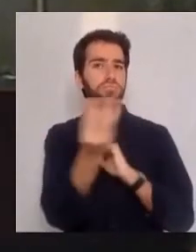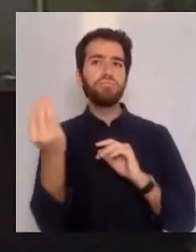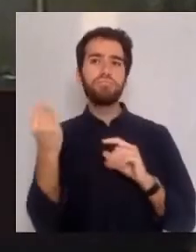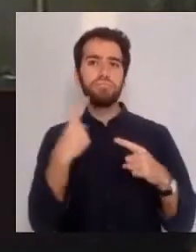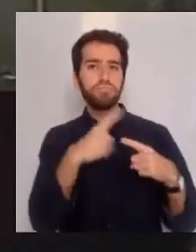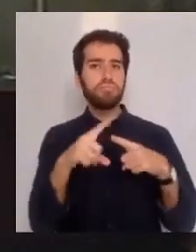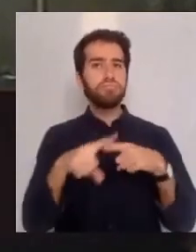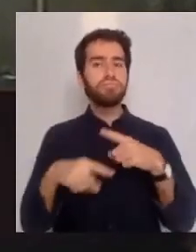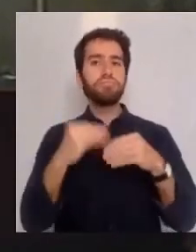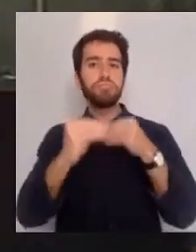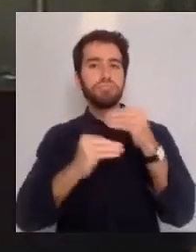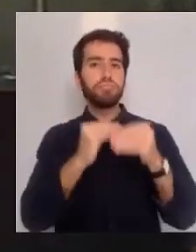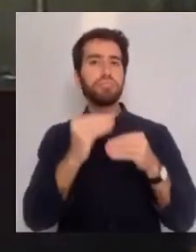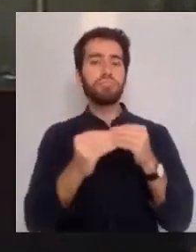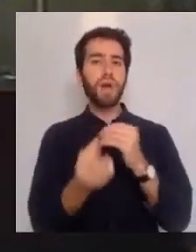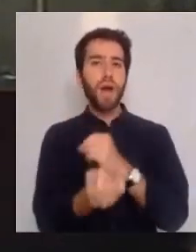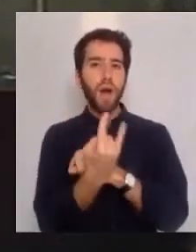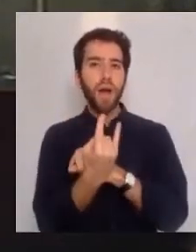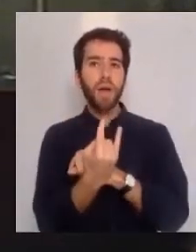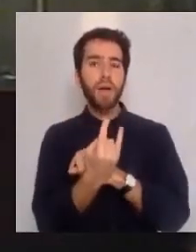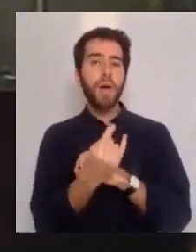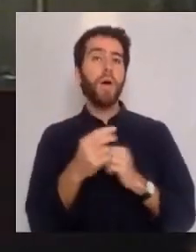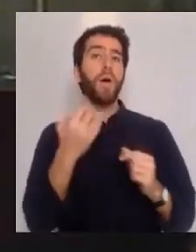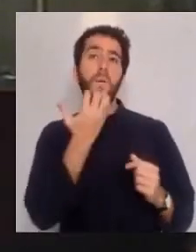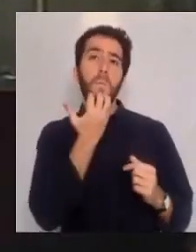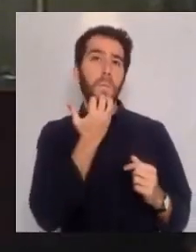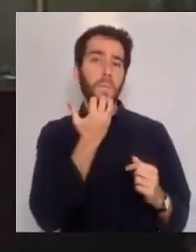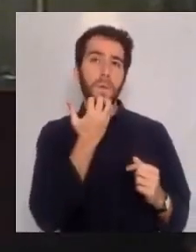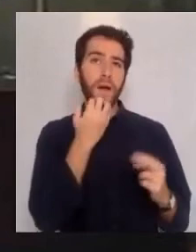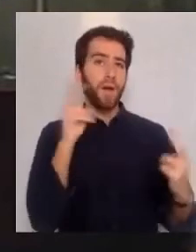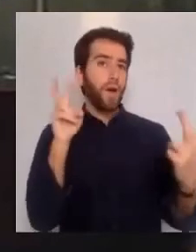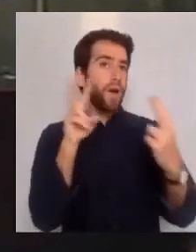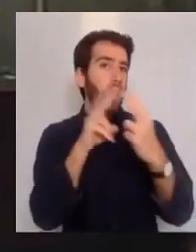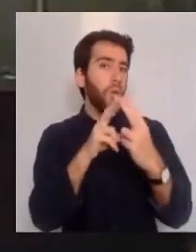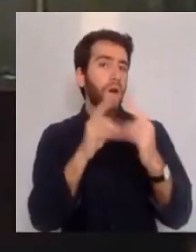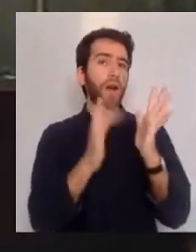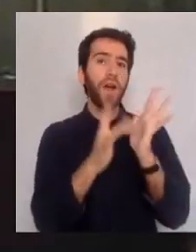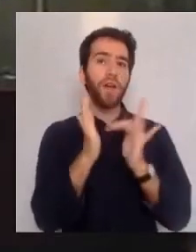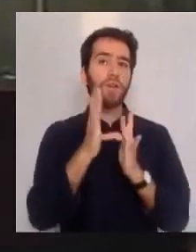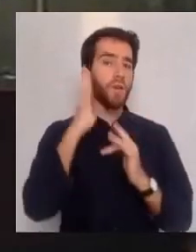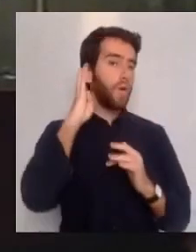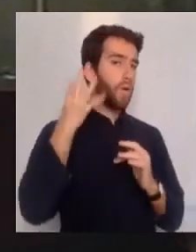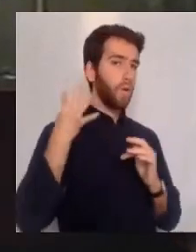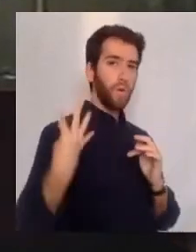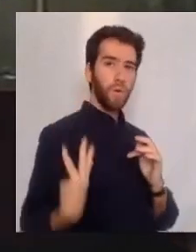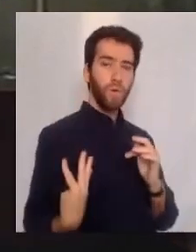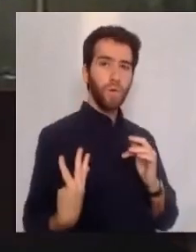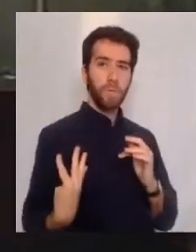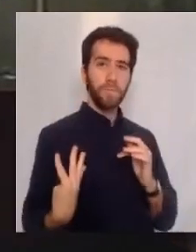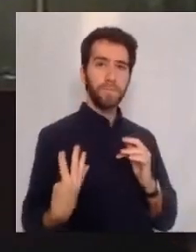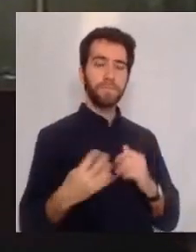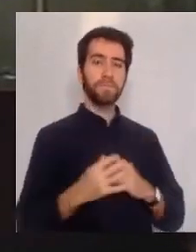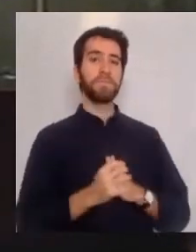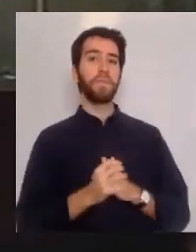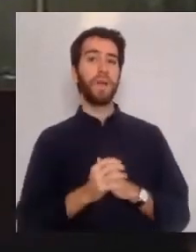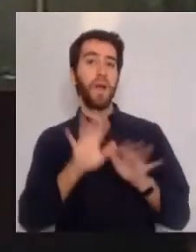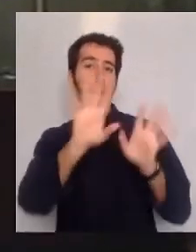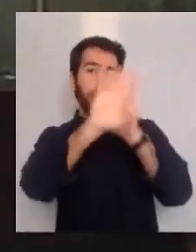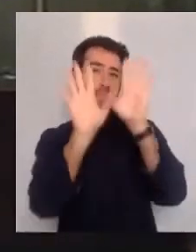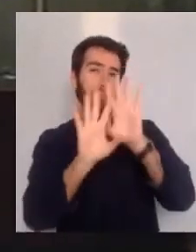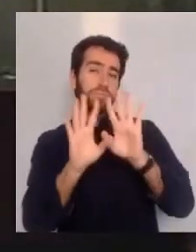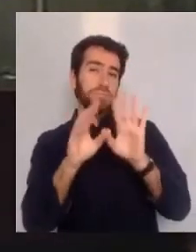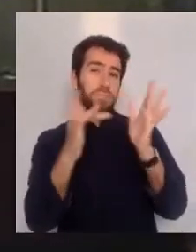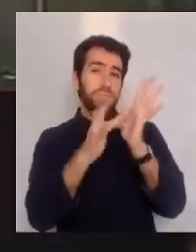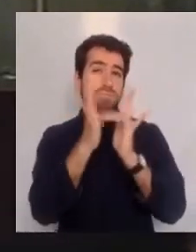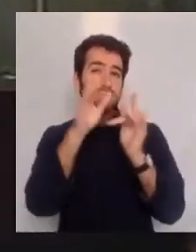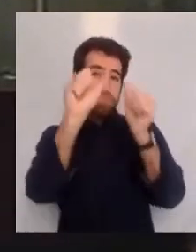preciós és el de la trobada de Maria Magdalena amb el qui semblava l'hortolà quan aquest